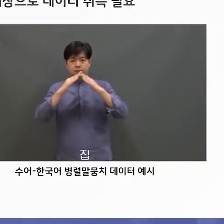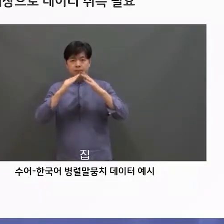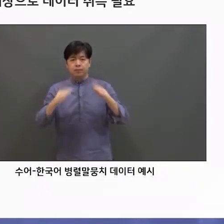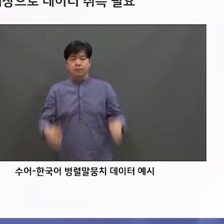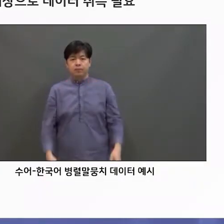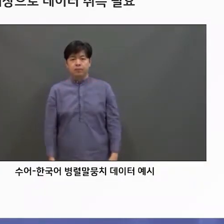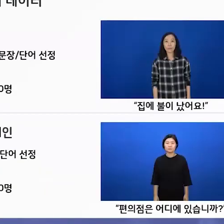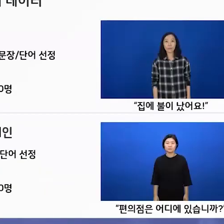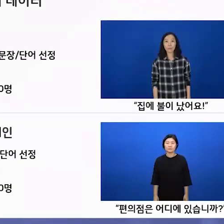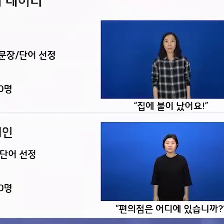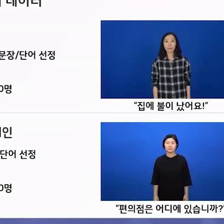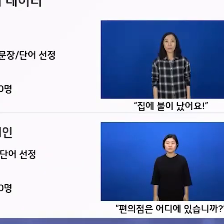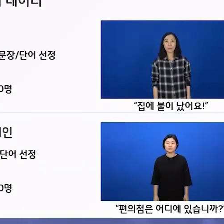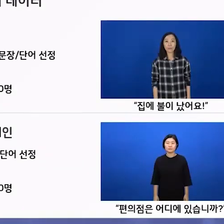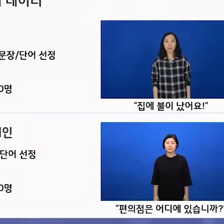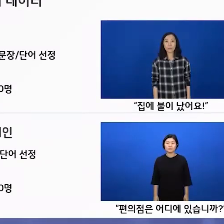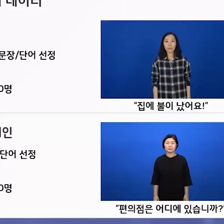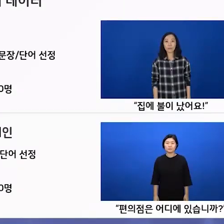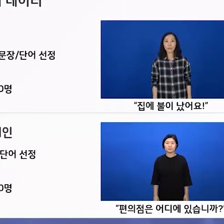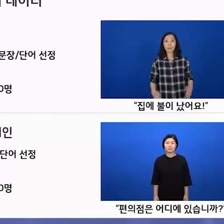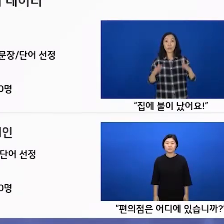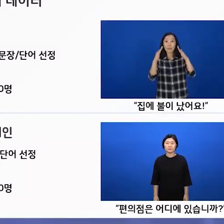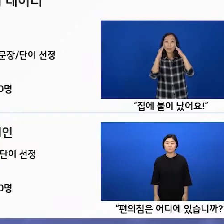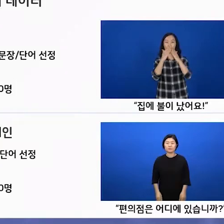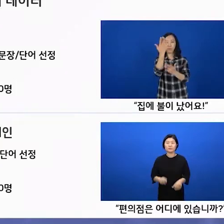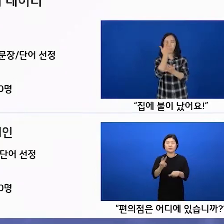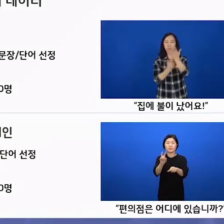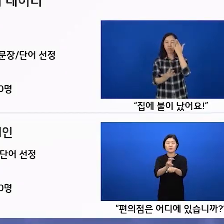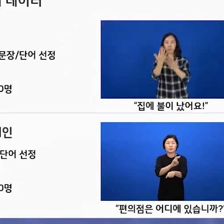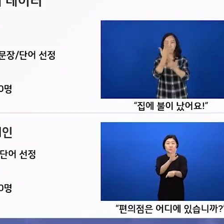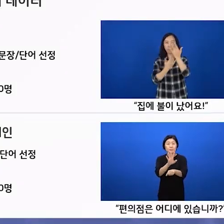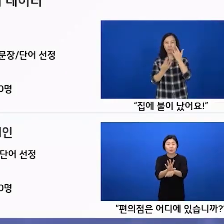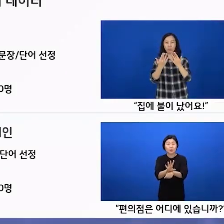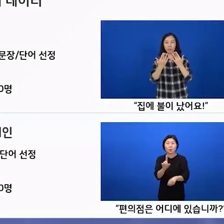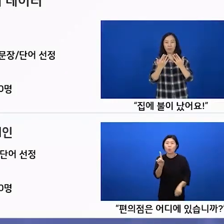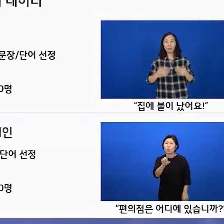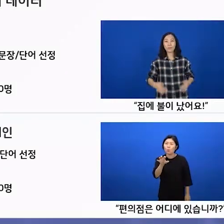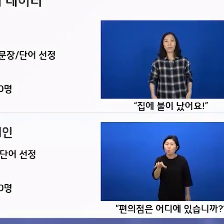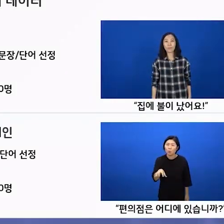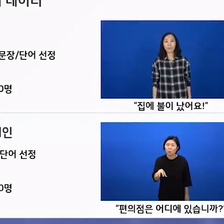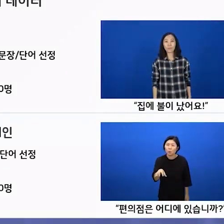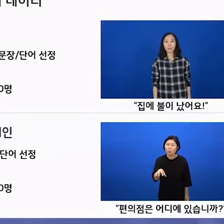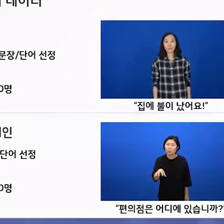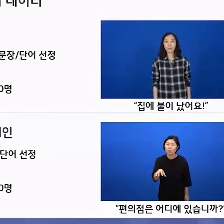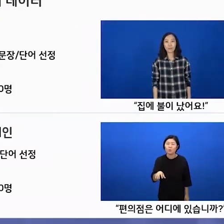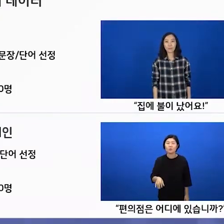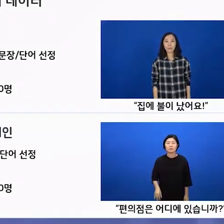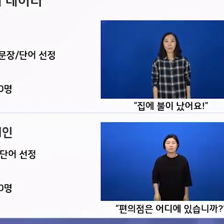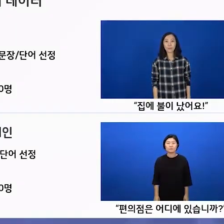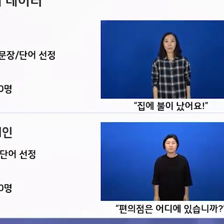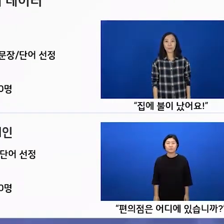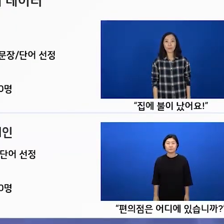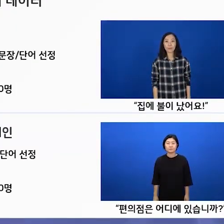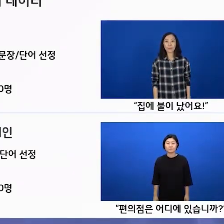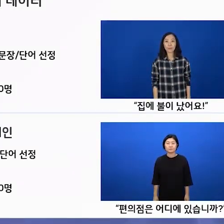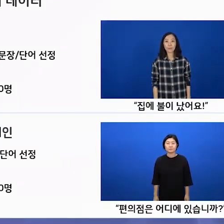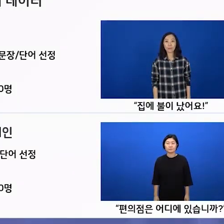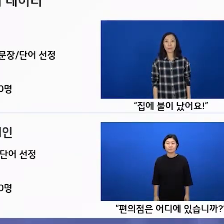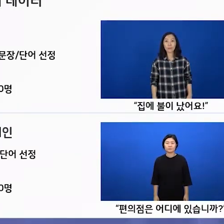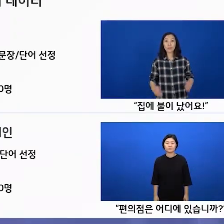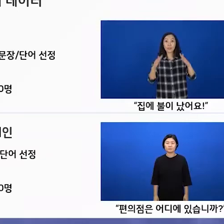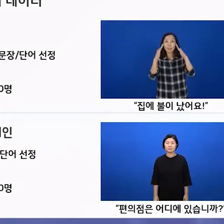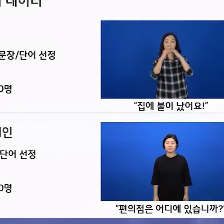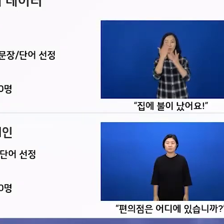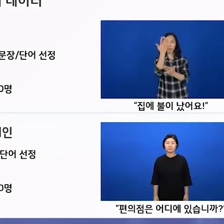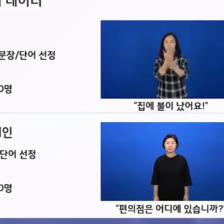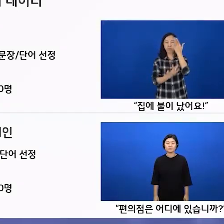취득을 하였습니다. 저희가 취득한 병렬 말뭉치 데이터는 1080p의 60fps 이상의 영상으로 이제